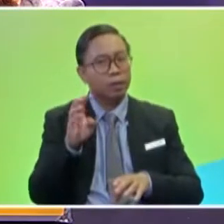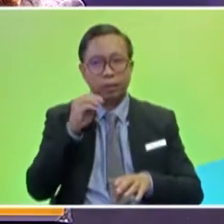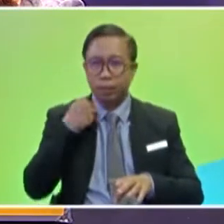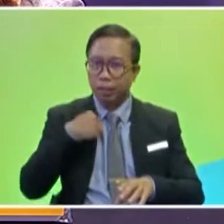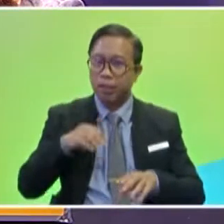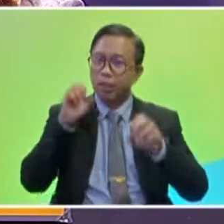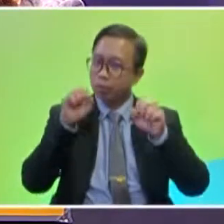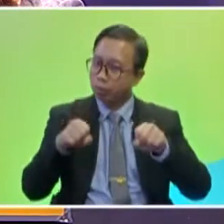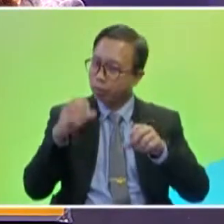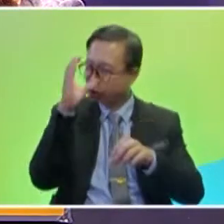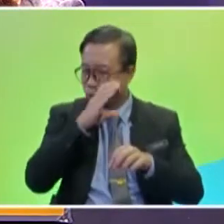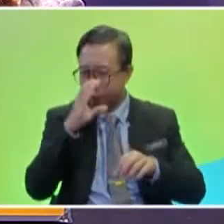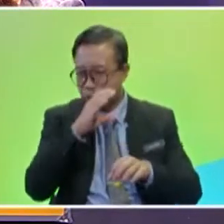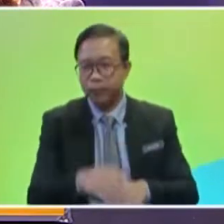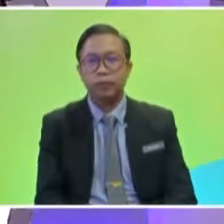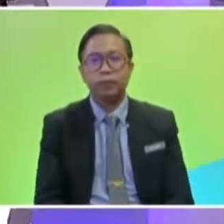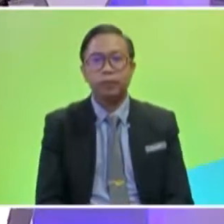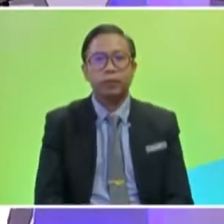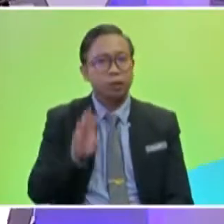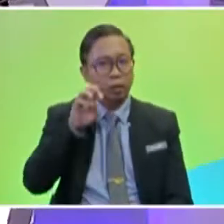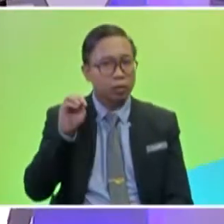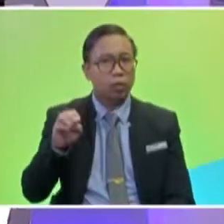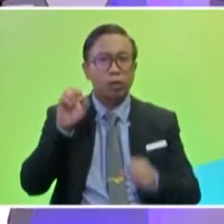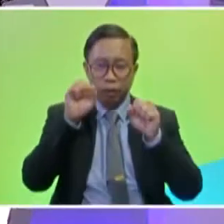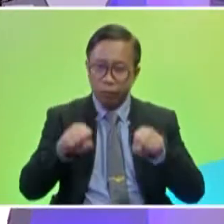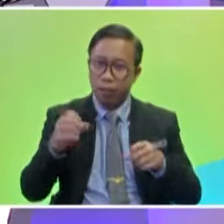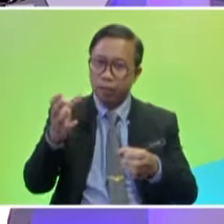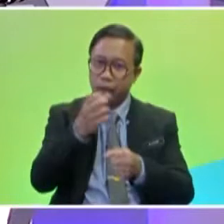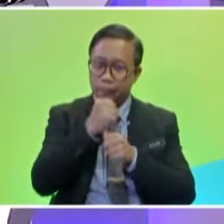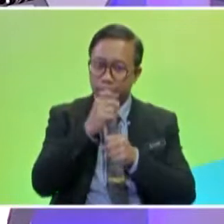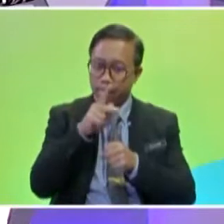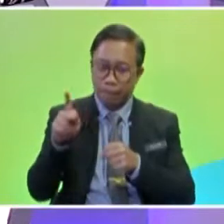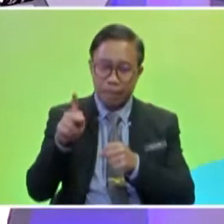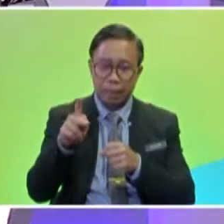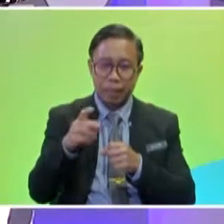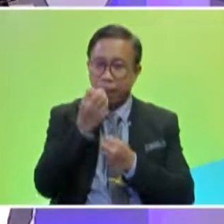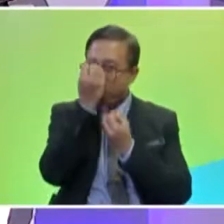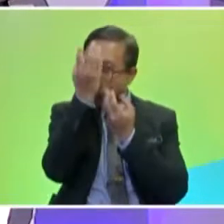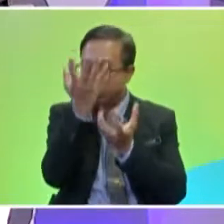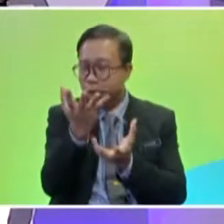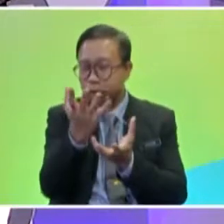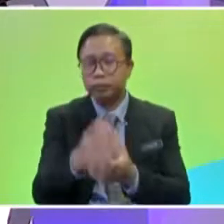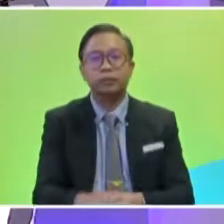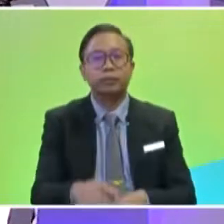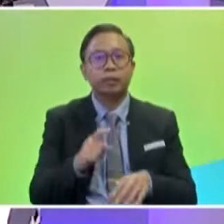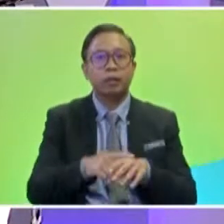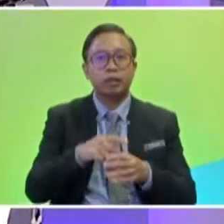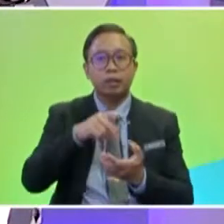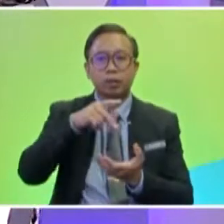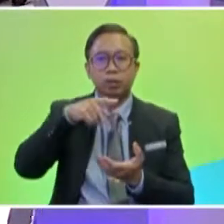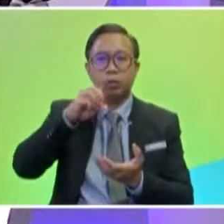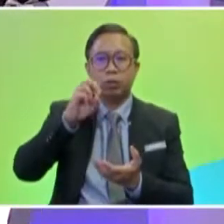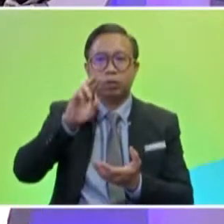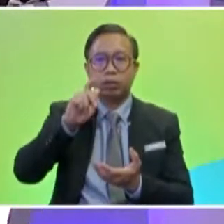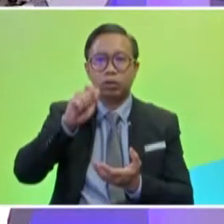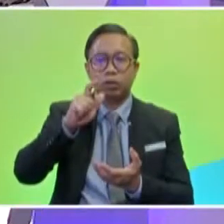boleh mengakses Baiklah murid-murid boleh mendapatkan amat Dumai tadi ada tadi dalam foto lebih